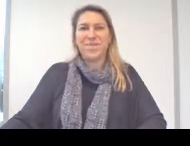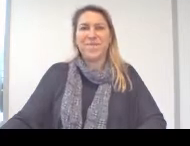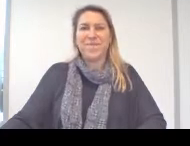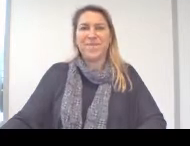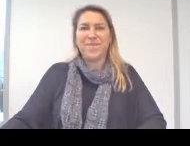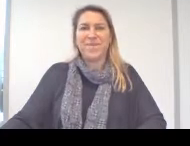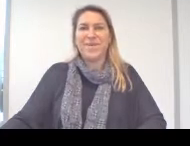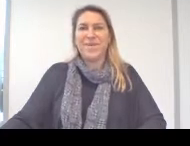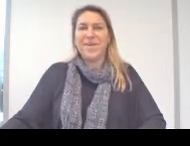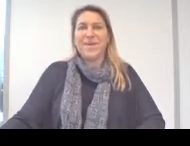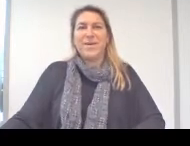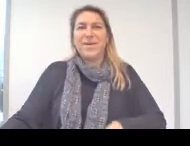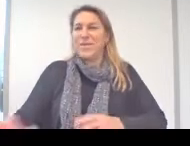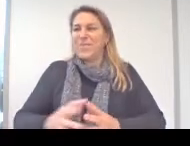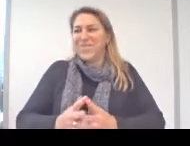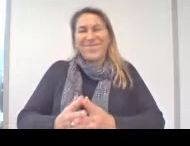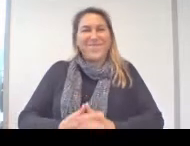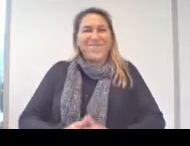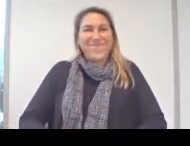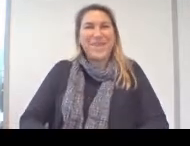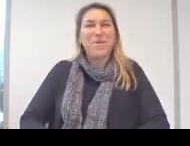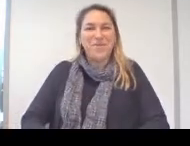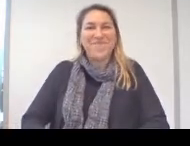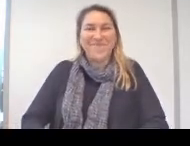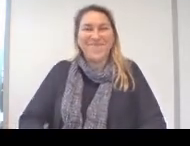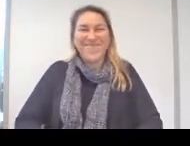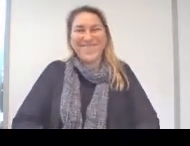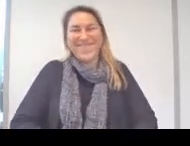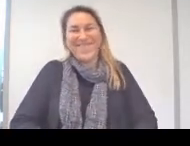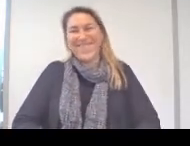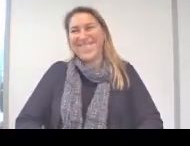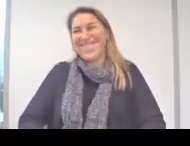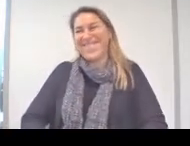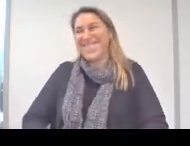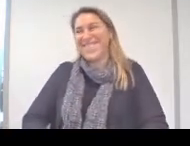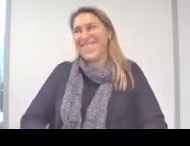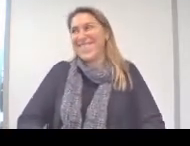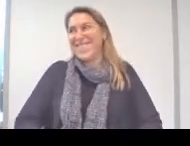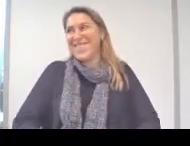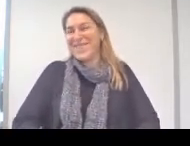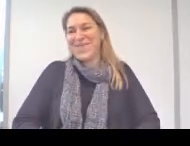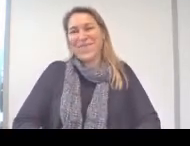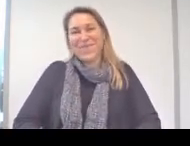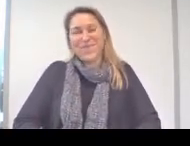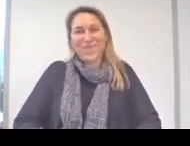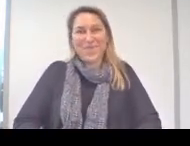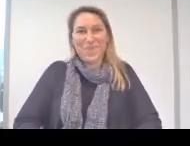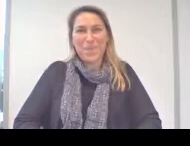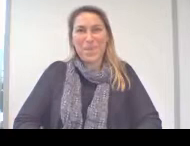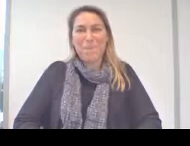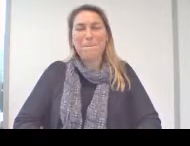Merci, Julie. Alors, bah, vous voyez Okay. hein, la variété des emplois, Emmanuel. puisqu'on va vous parler maintenant de l'entretien des bâtiments et des